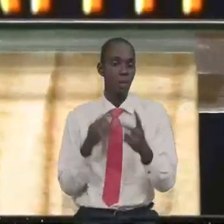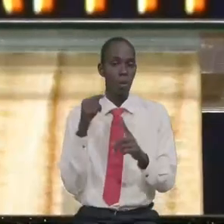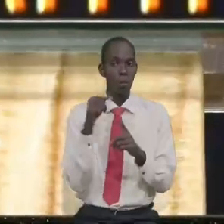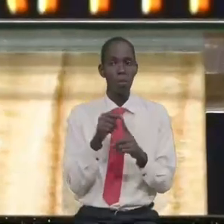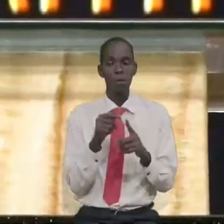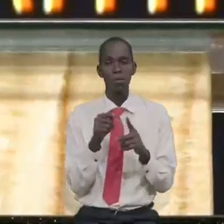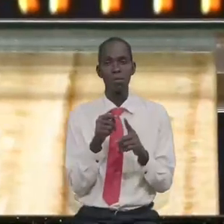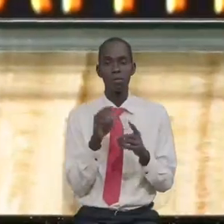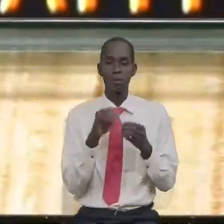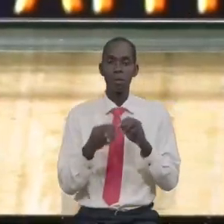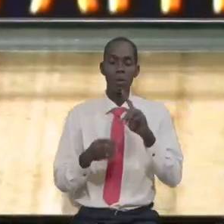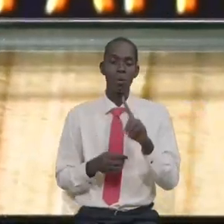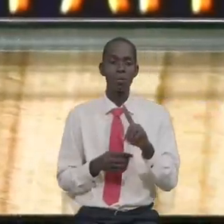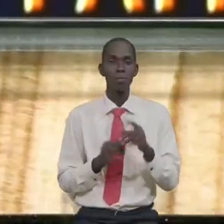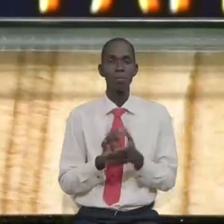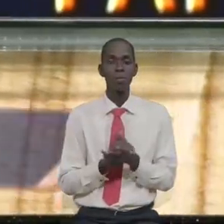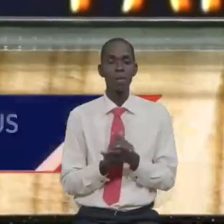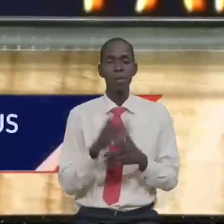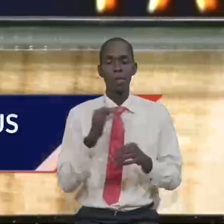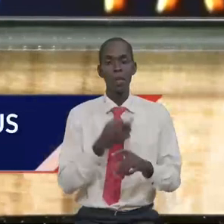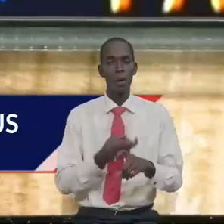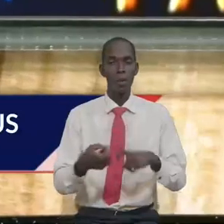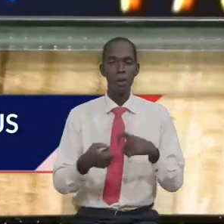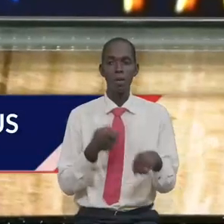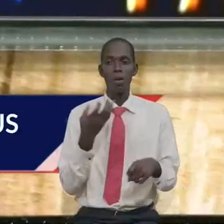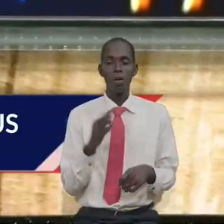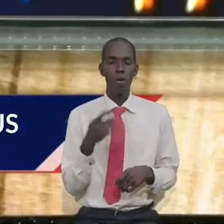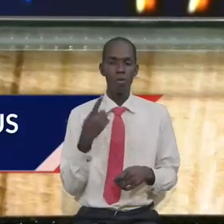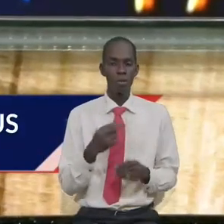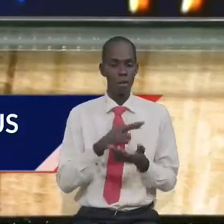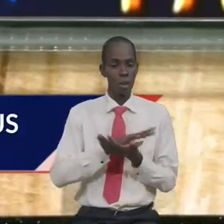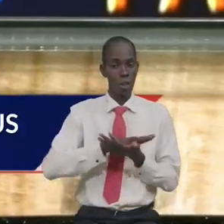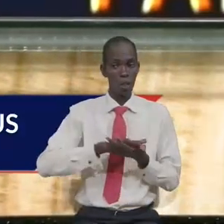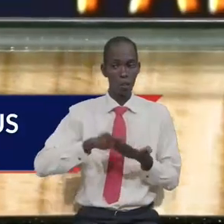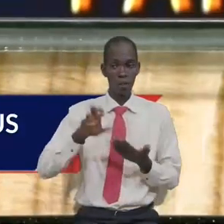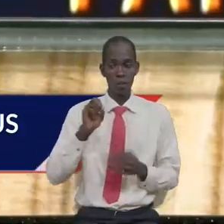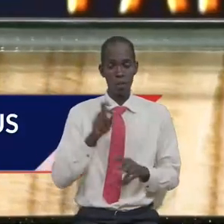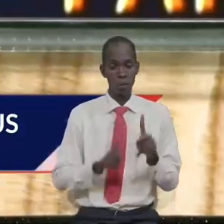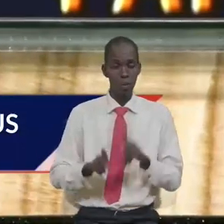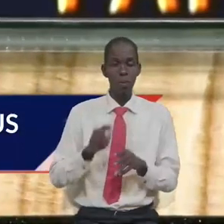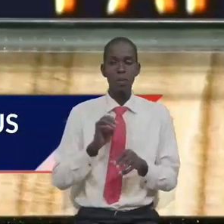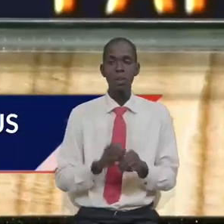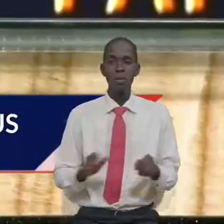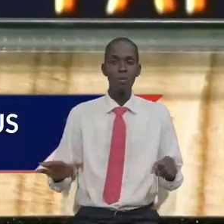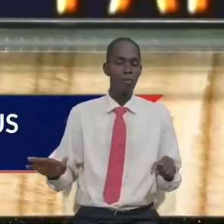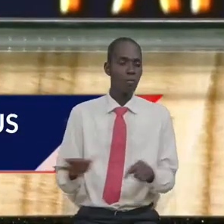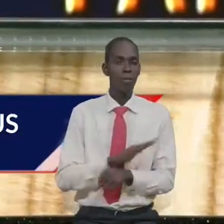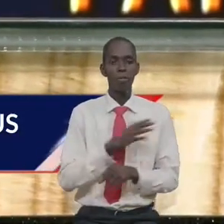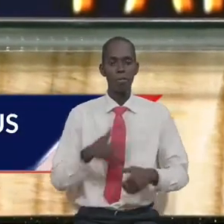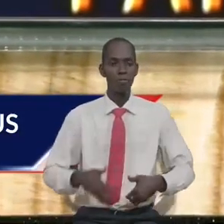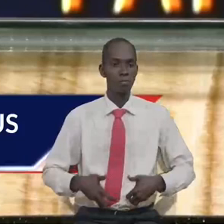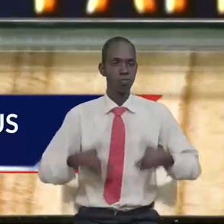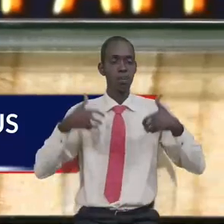jour. Premier point, la persécution du juste. En pleine furie,